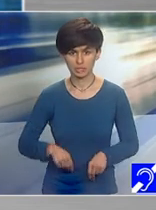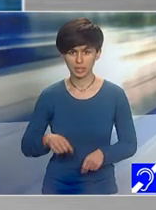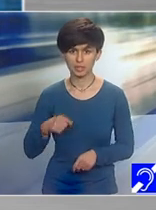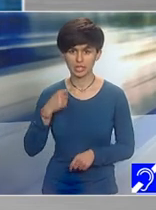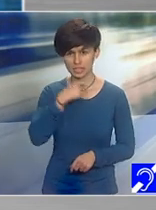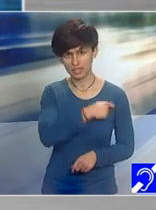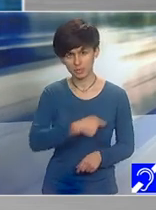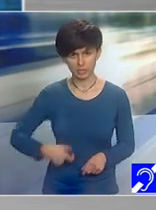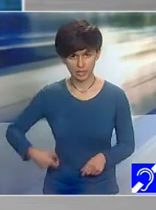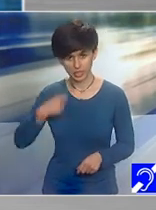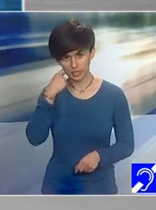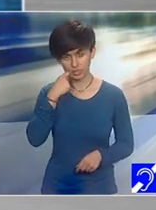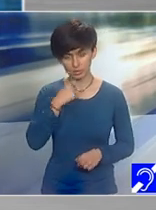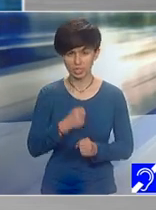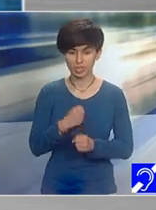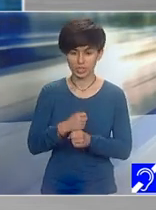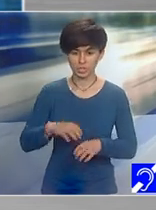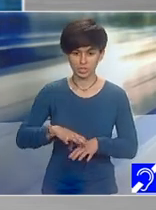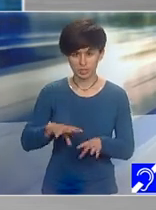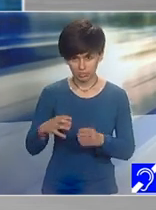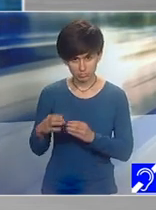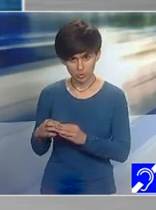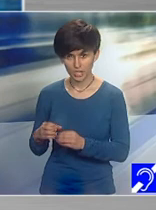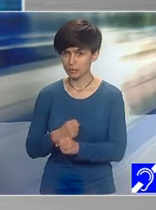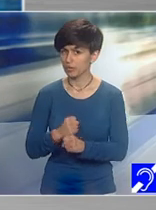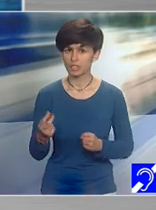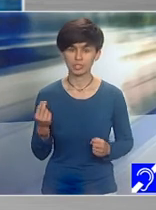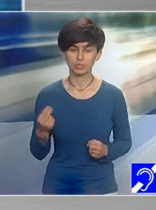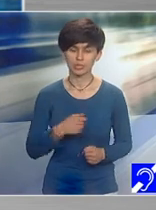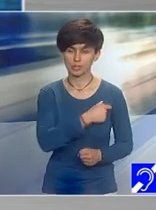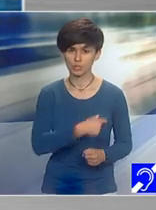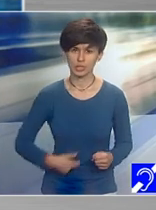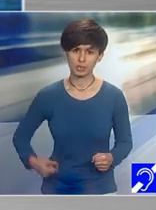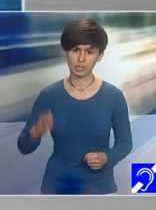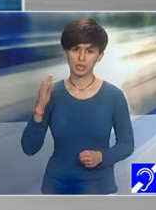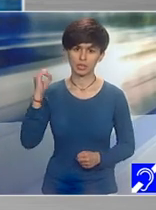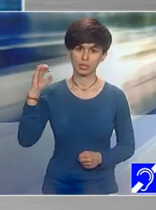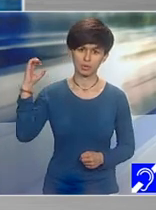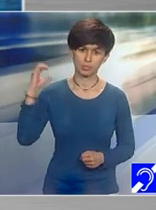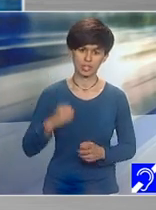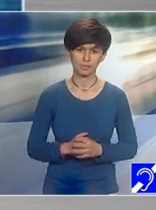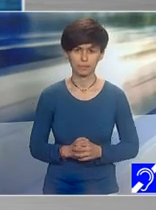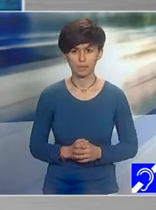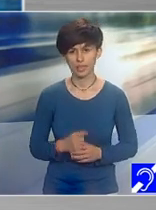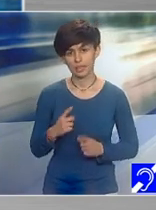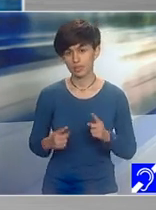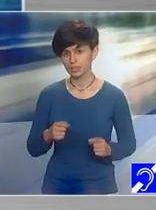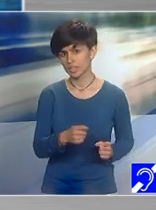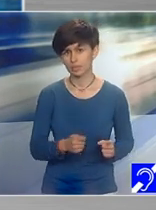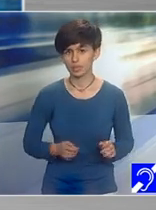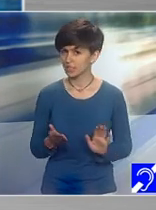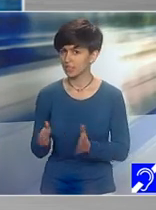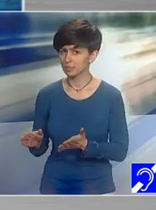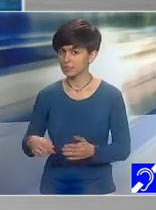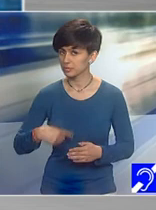o echipă foarte bună cu domnul primar Emil Boc. Am început multe proiecte, unele le-am terminat, altele continuă. Și ceea ce îmi propun